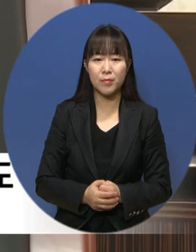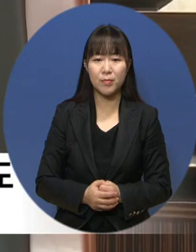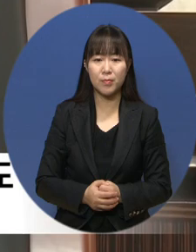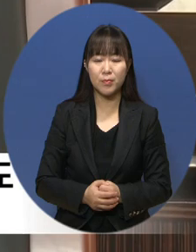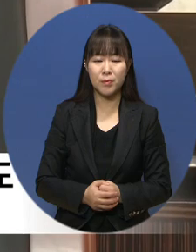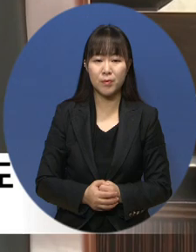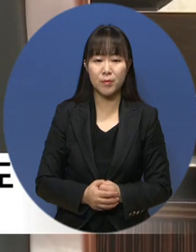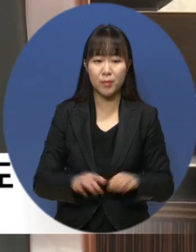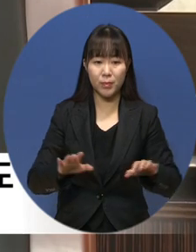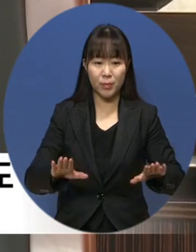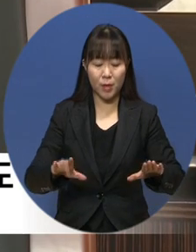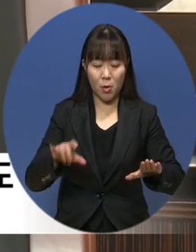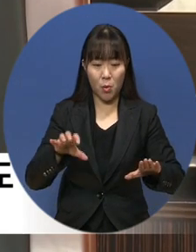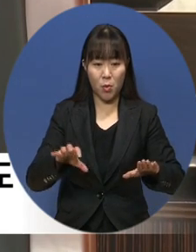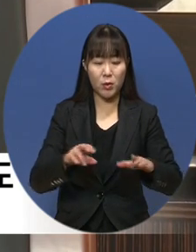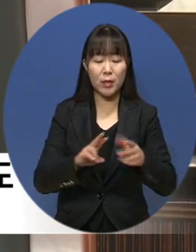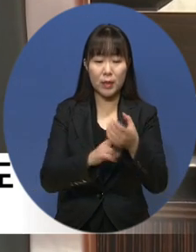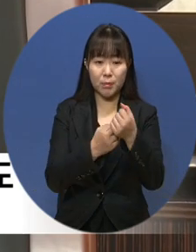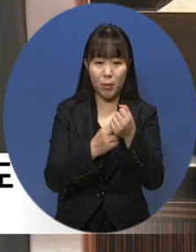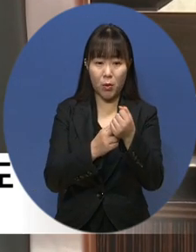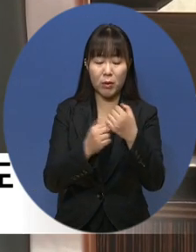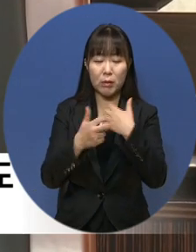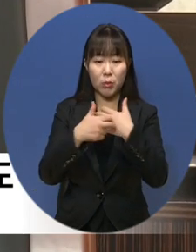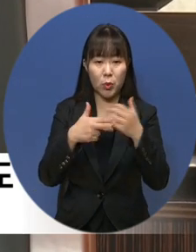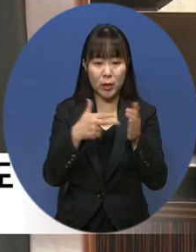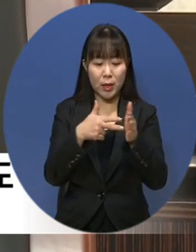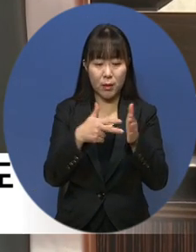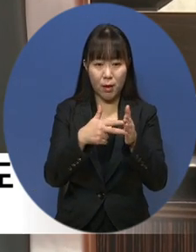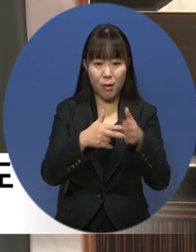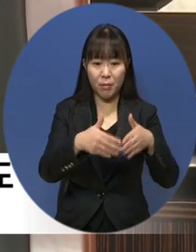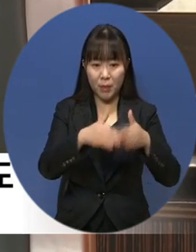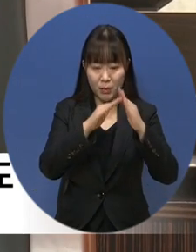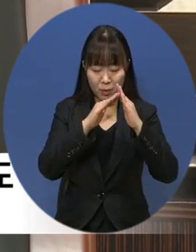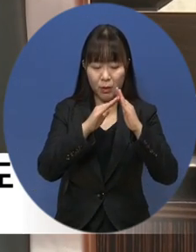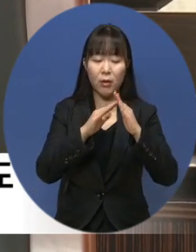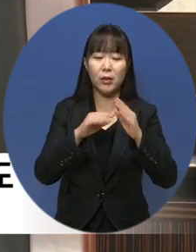여기 증평에 의료재단을 만들어서